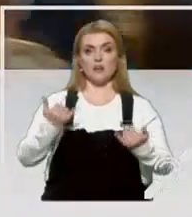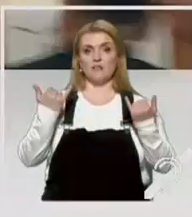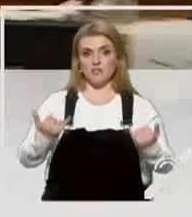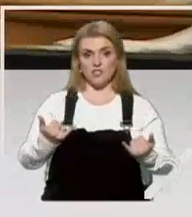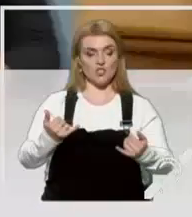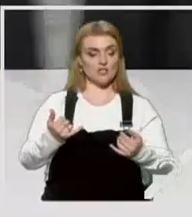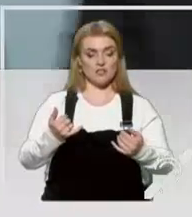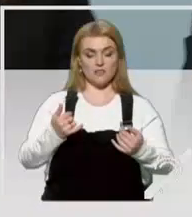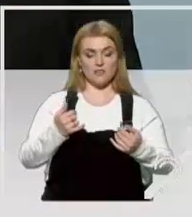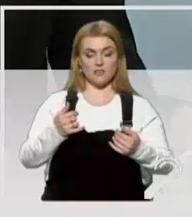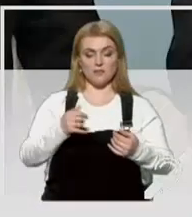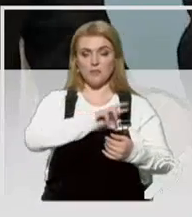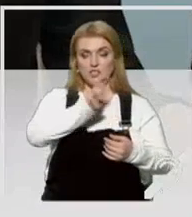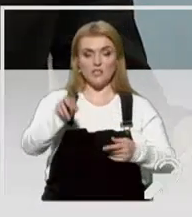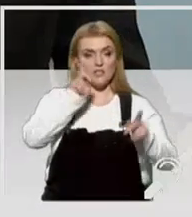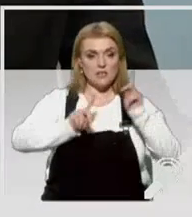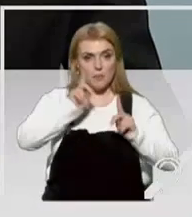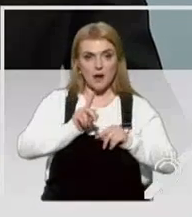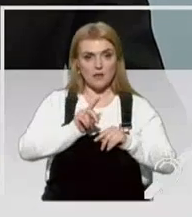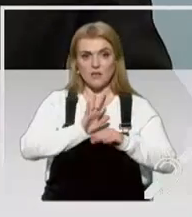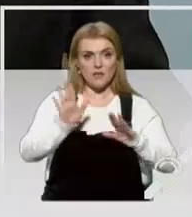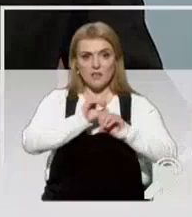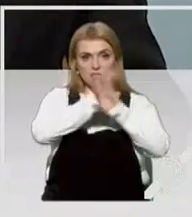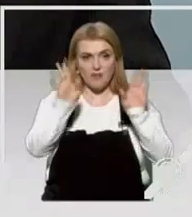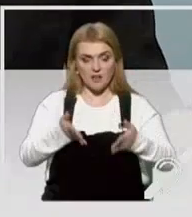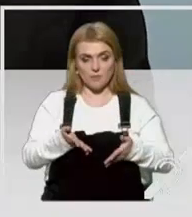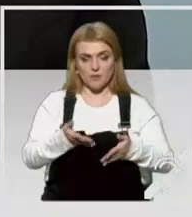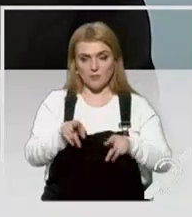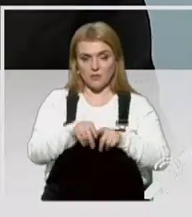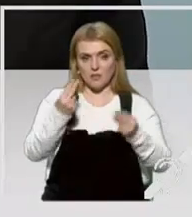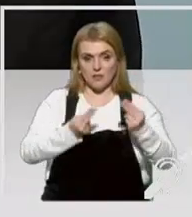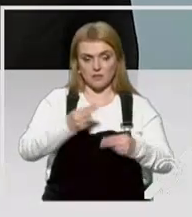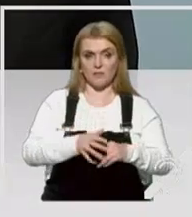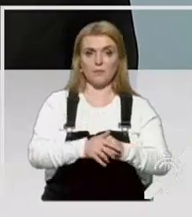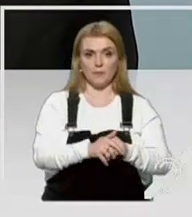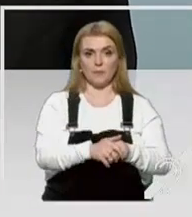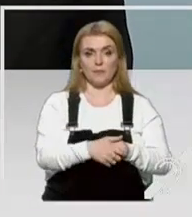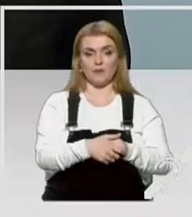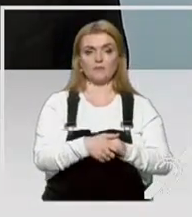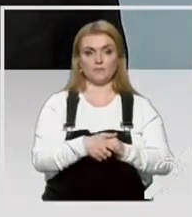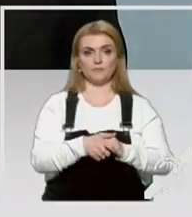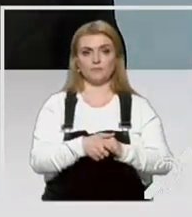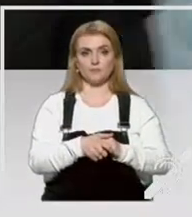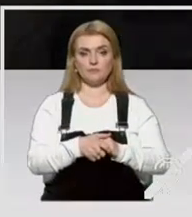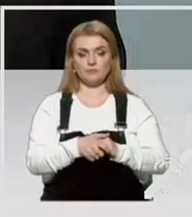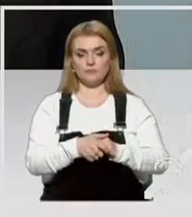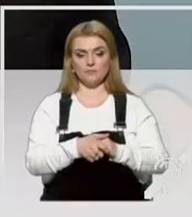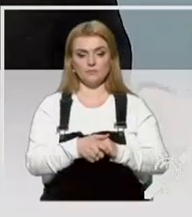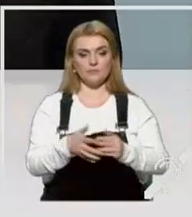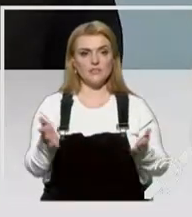nuntă, în stilul doamnei Popa. Deja au fost mai multe nunți. Din păcate, știți care